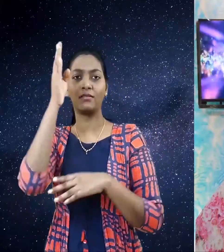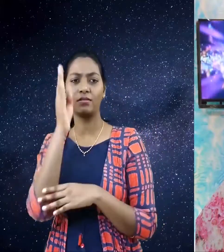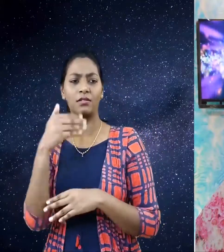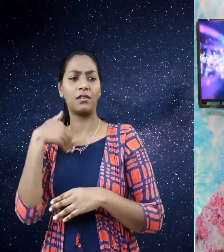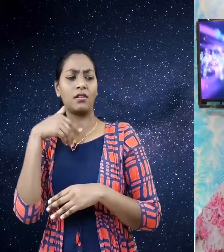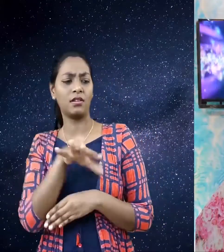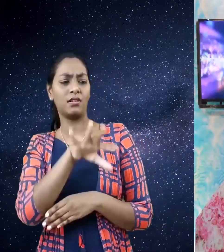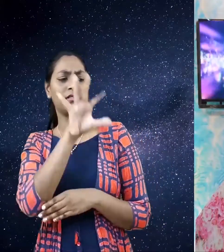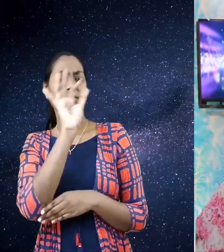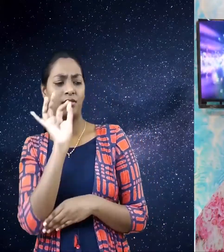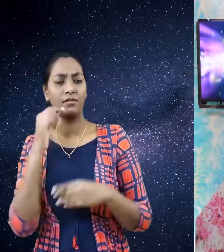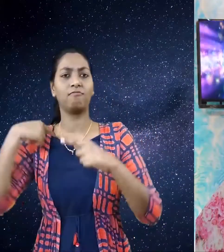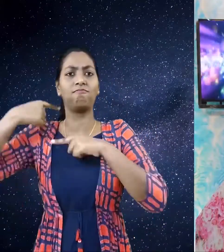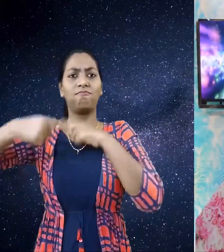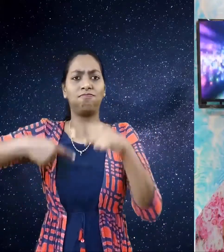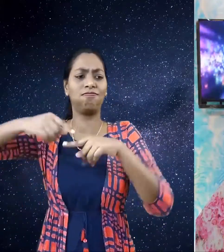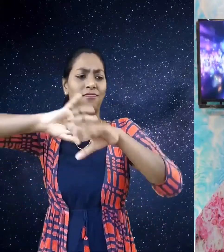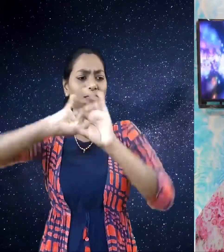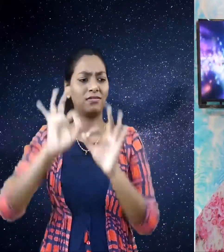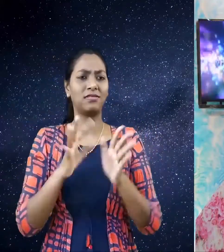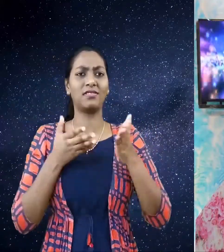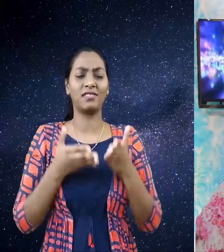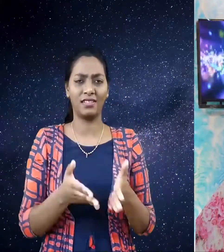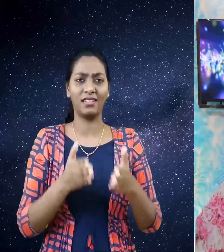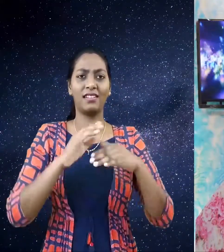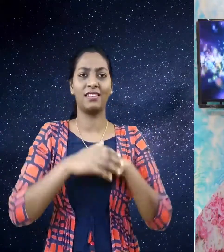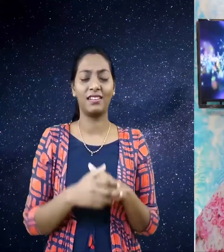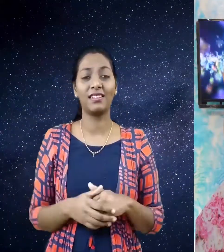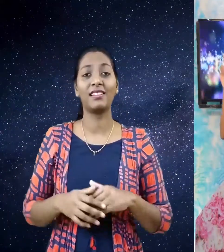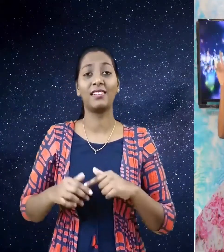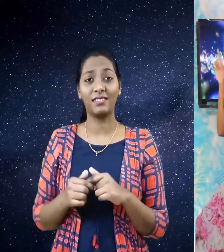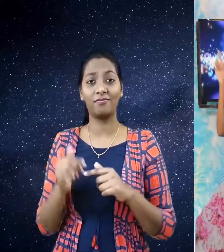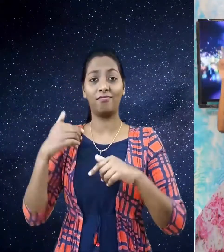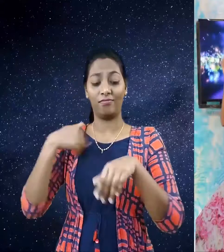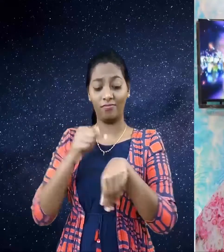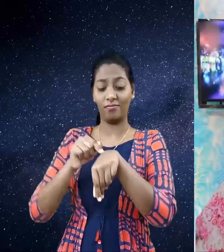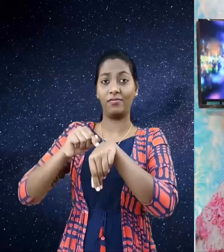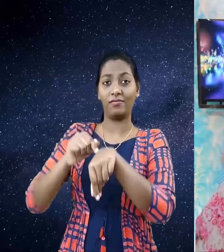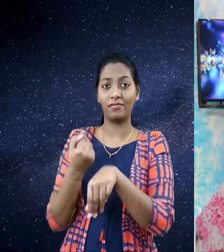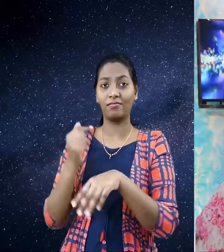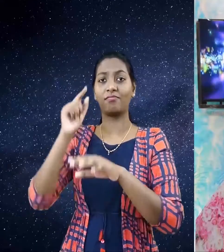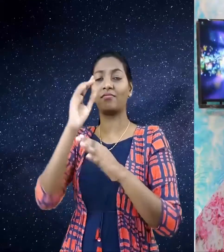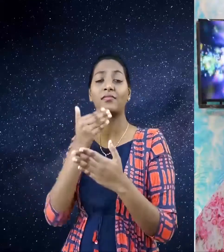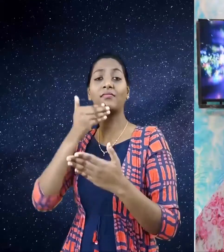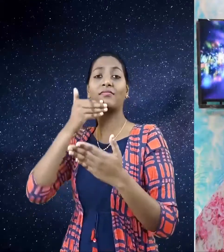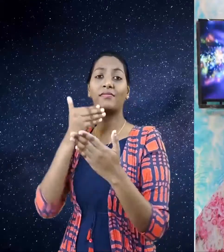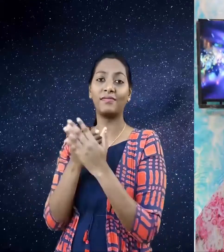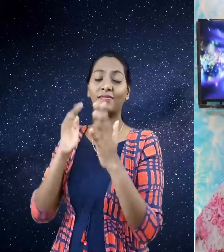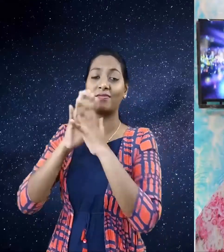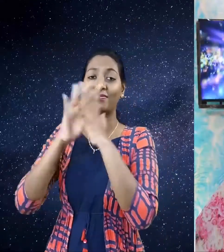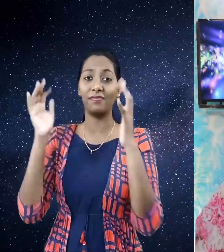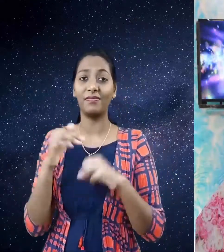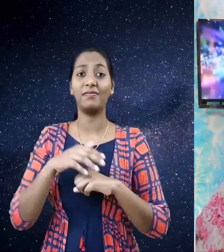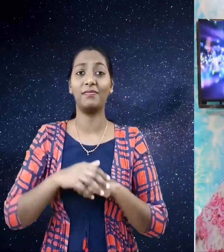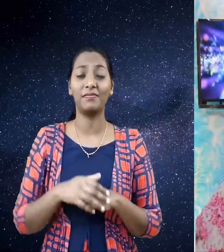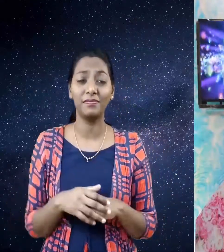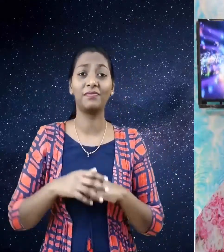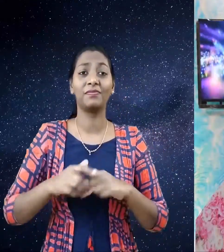हम है एक चुना हुआ वंशज, बुलाए दिखाए उसकी सृष्टा.